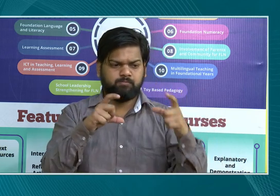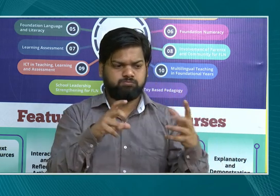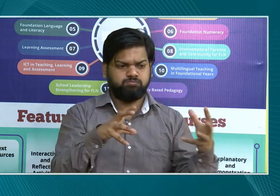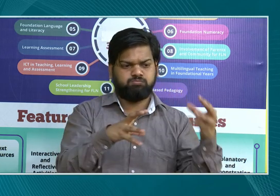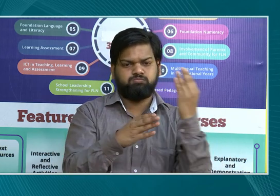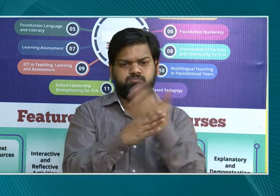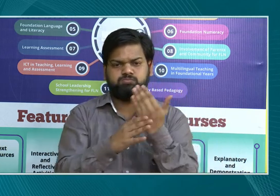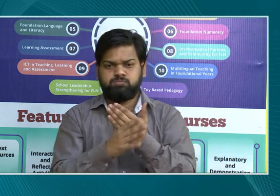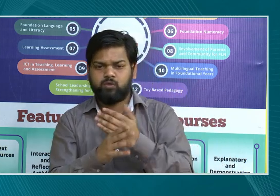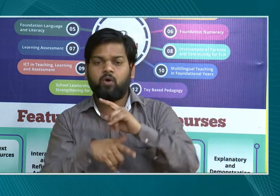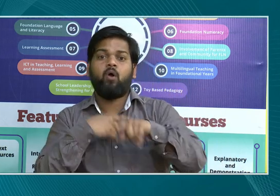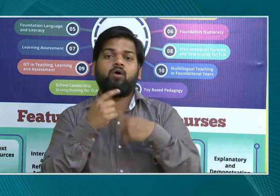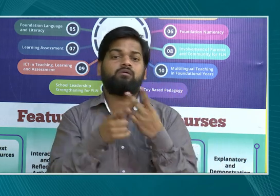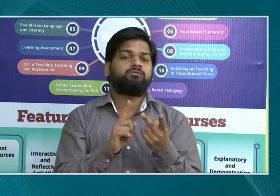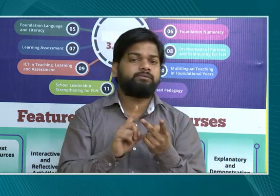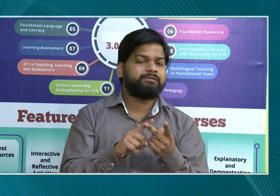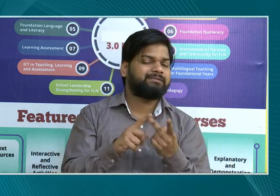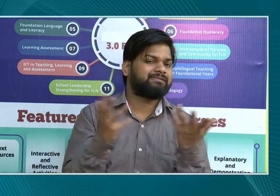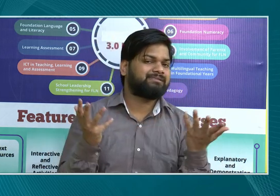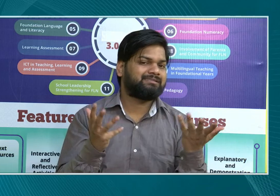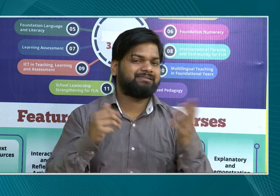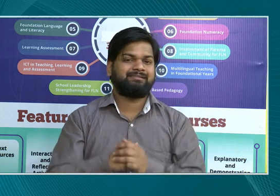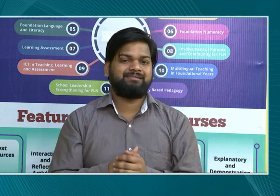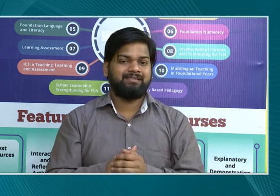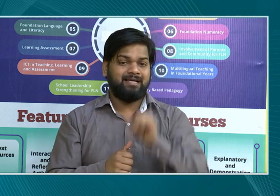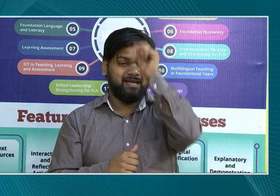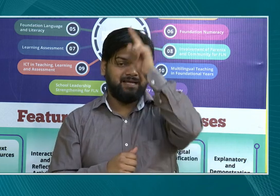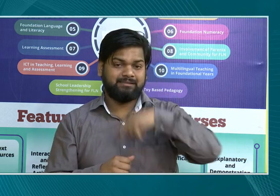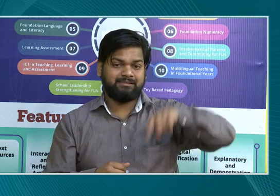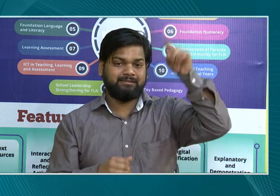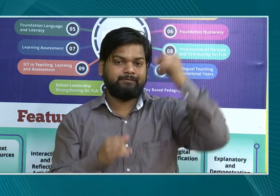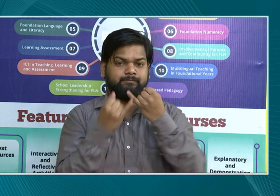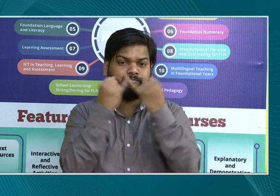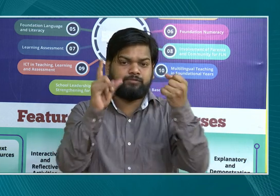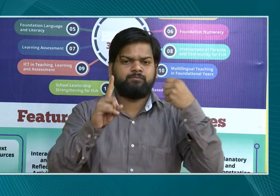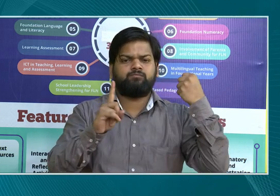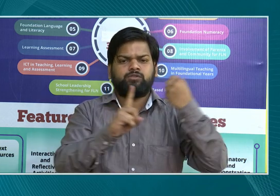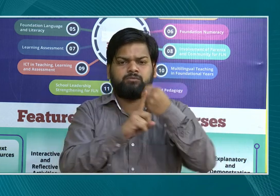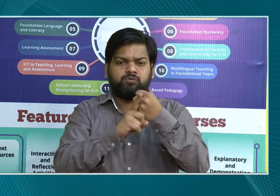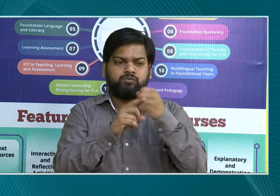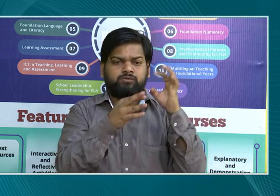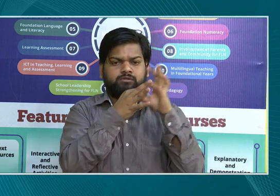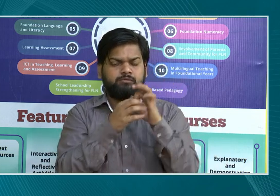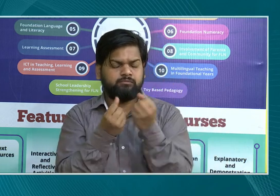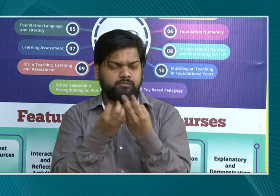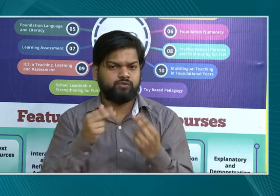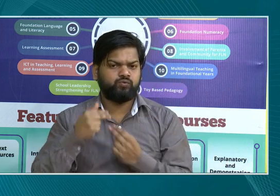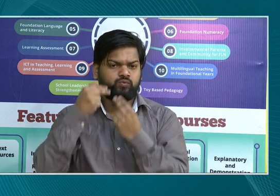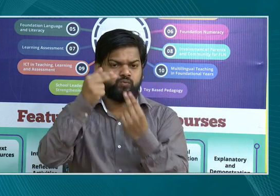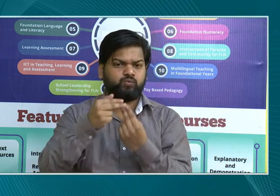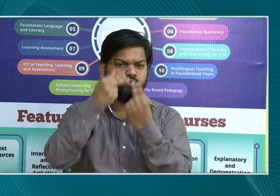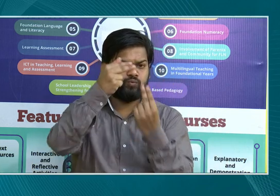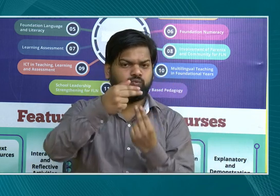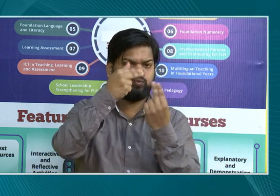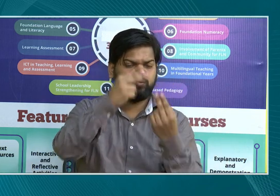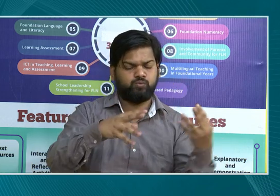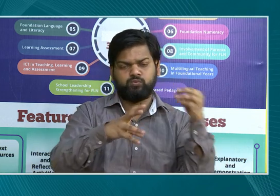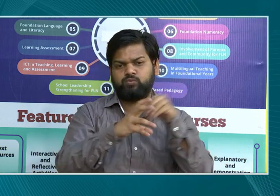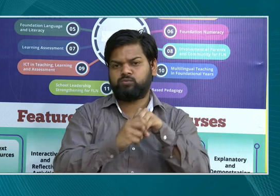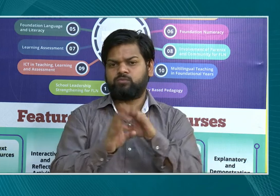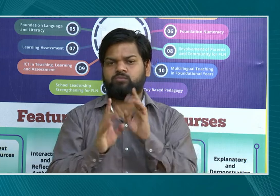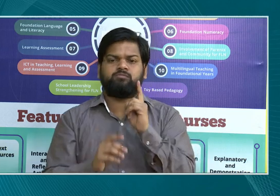प्रेरित कविताएं हैं उनको अपने साथ ले जाकर बच्चों के साथ उनका बटन पैटर्न हम कर सकते हैं अब कहानी के बाद